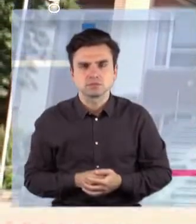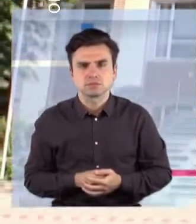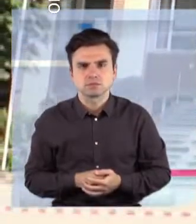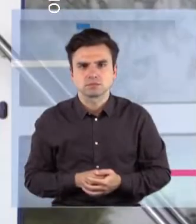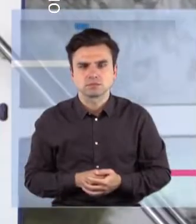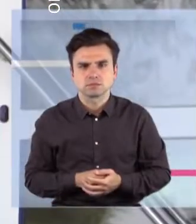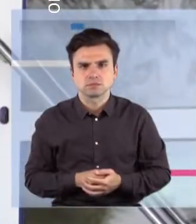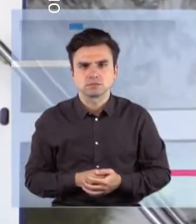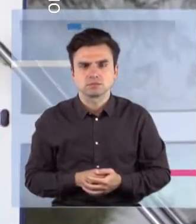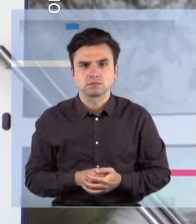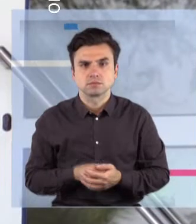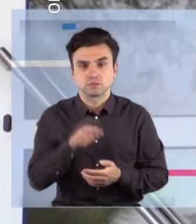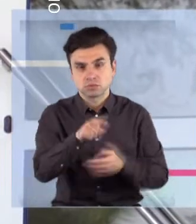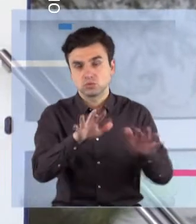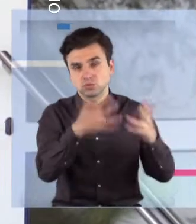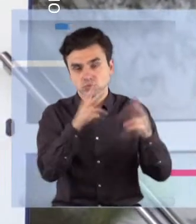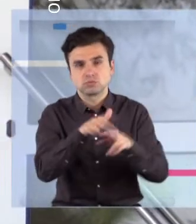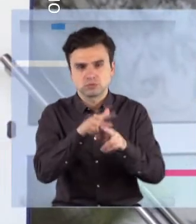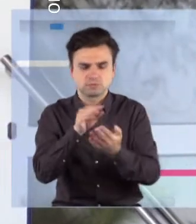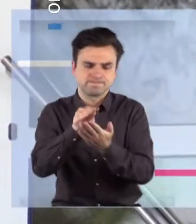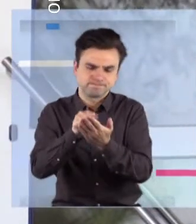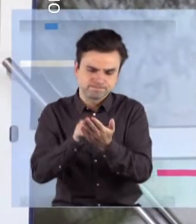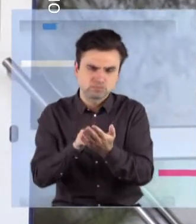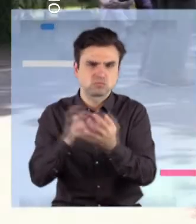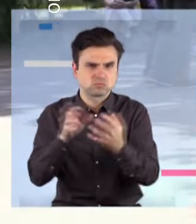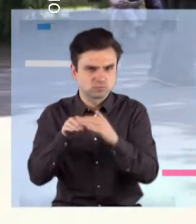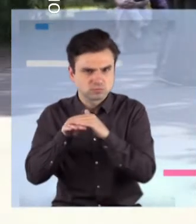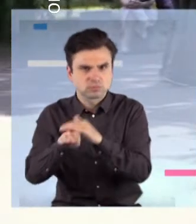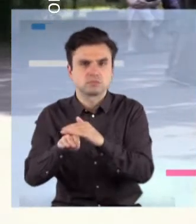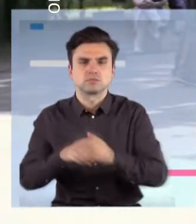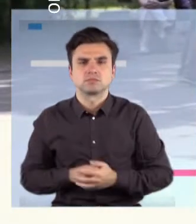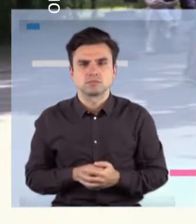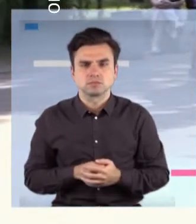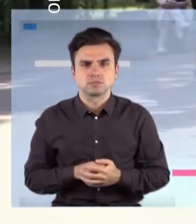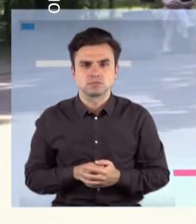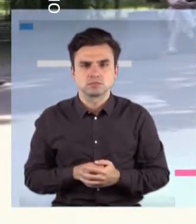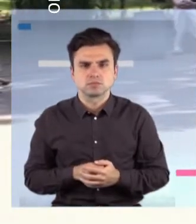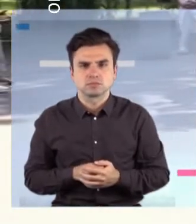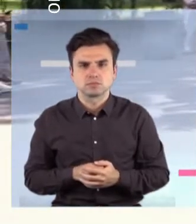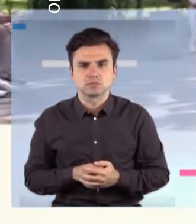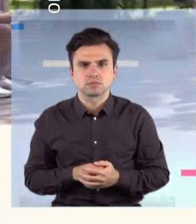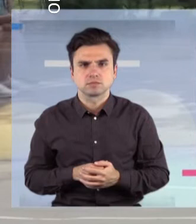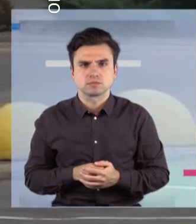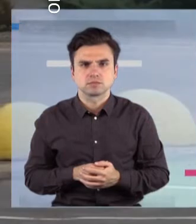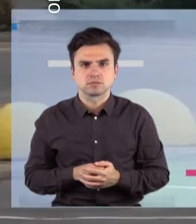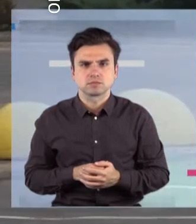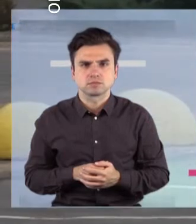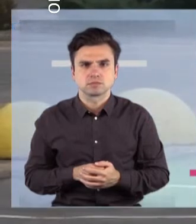будь-яких вибухонебезпечних предметів чи речовин. Наразі правоохоронці розслідують справу за статтею «Терористичний